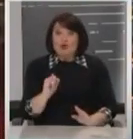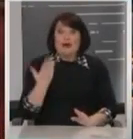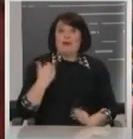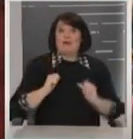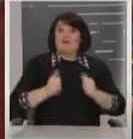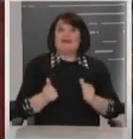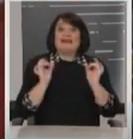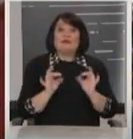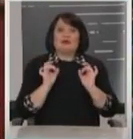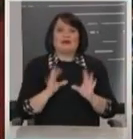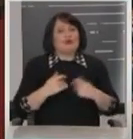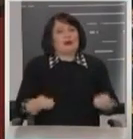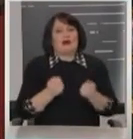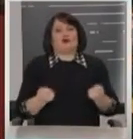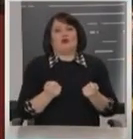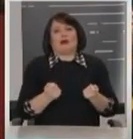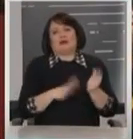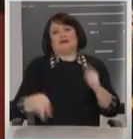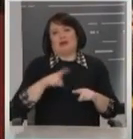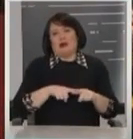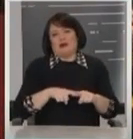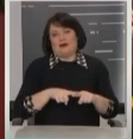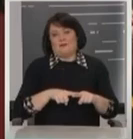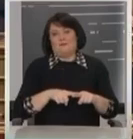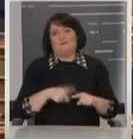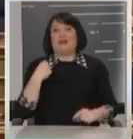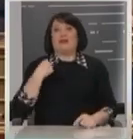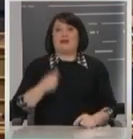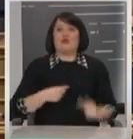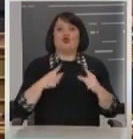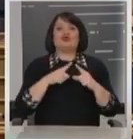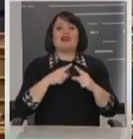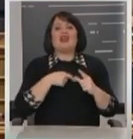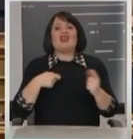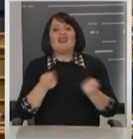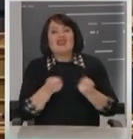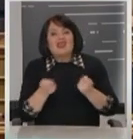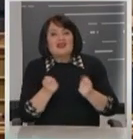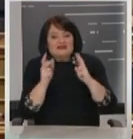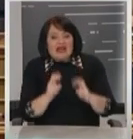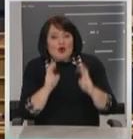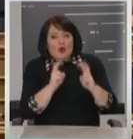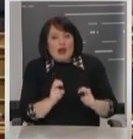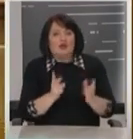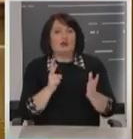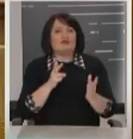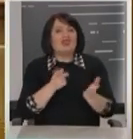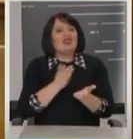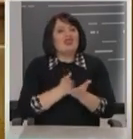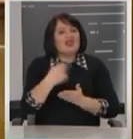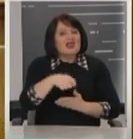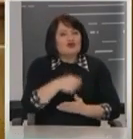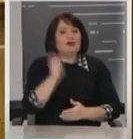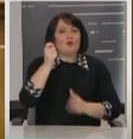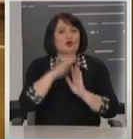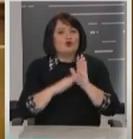τόλμησε να υλοποιήσει σε αυτόν τον τόπο. Στη δημόσια διοίκηση, στους ελεκτικούς μηχανισμούς, στη δικαιοσύνη, στο πολιτικό